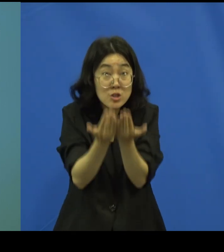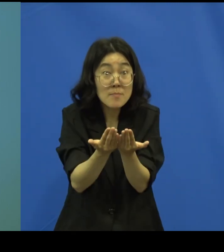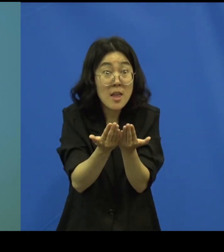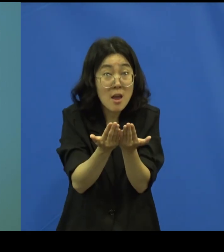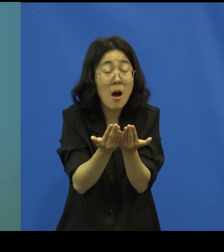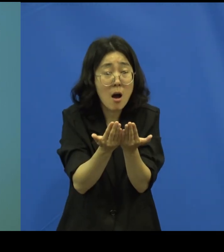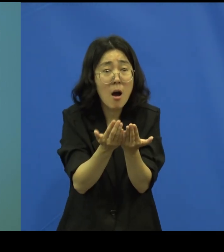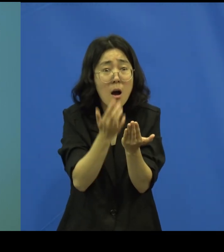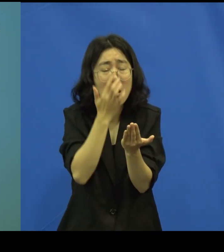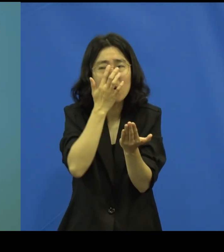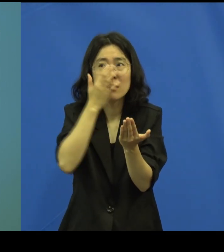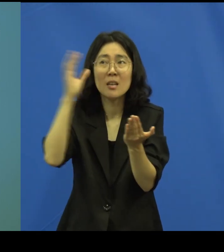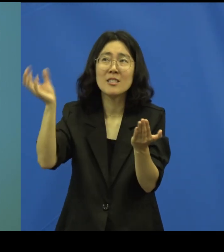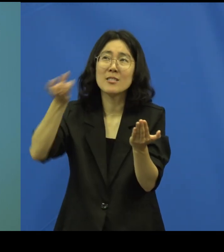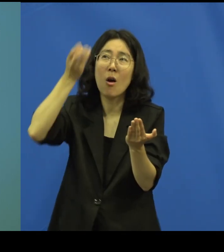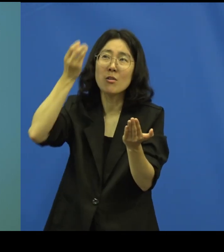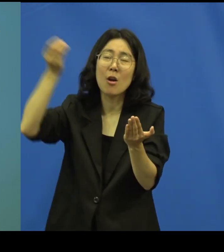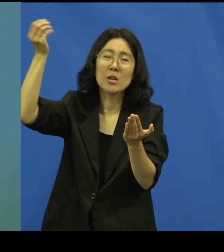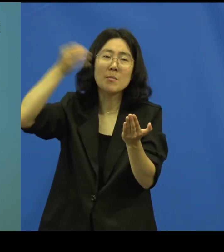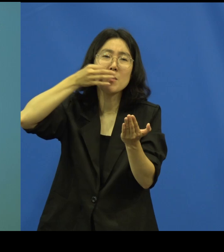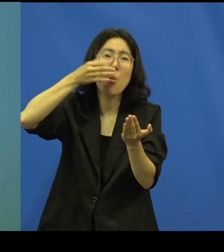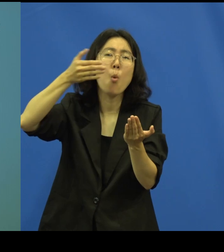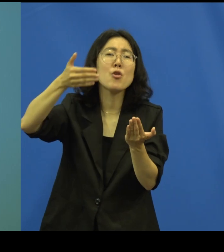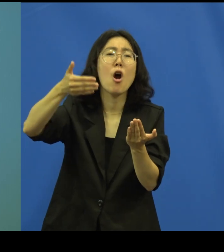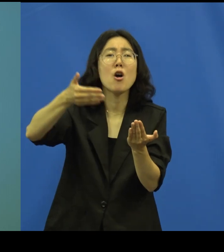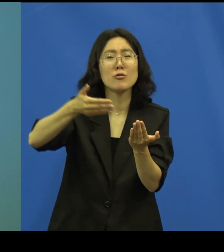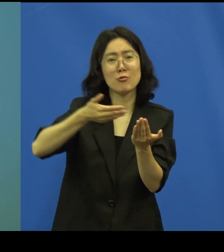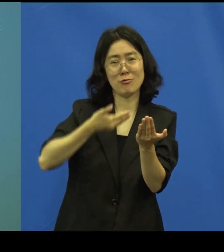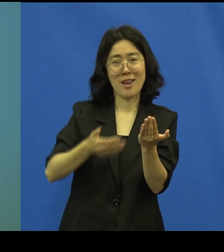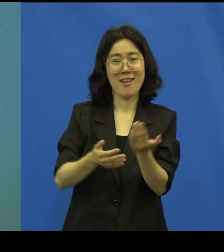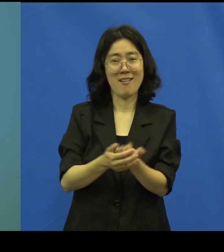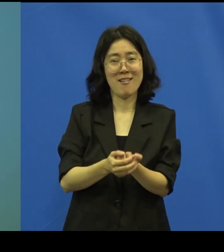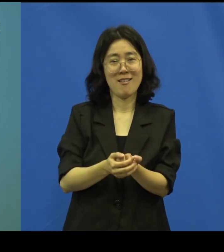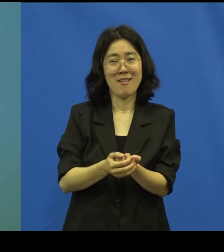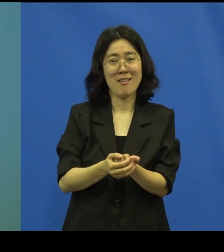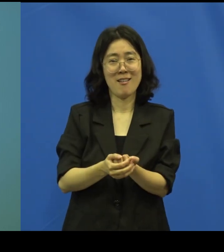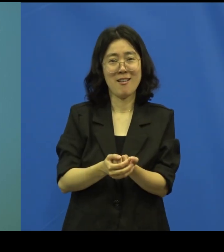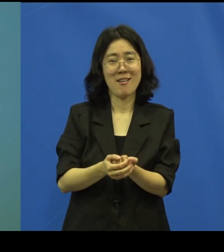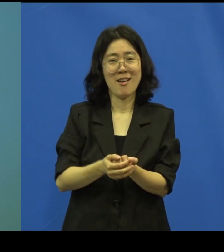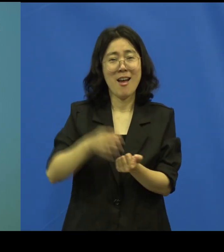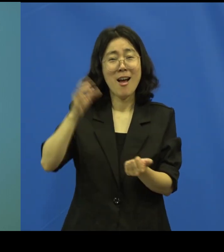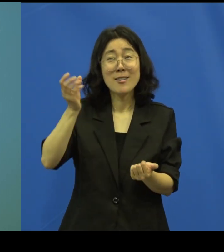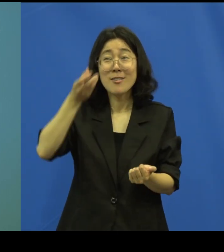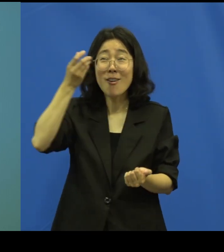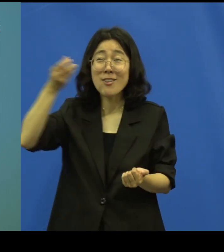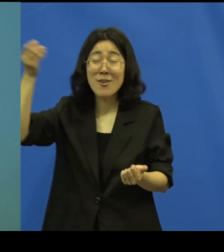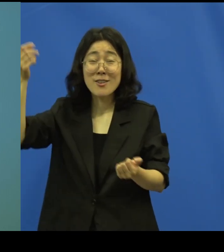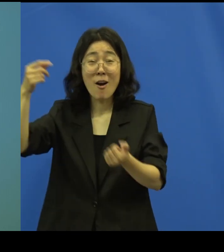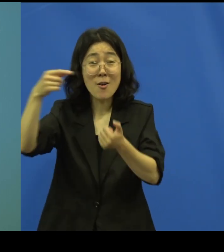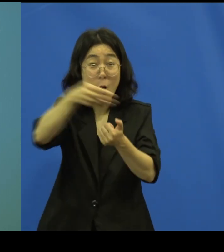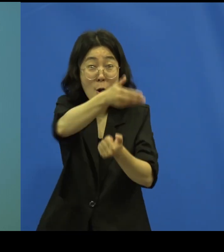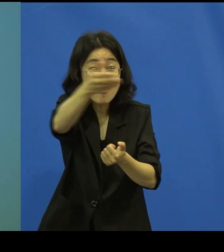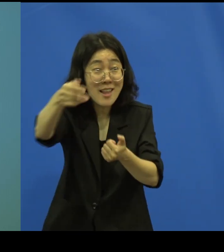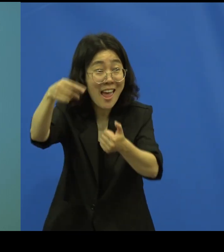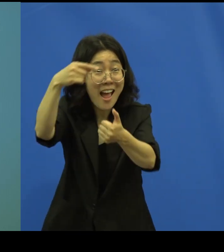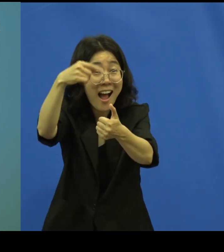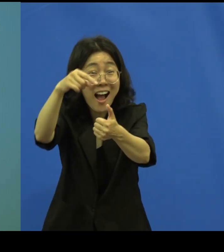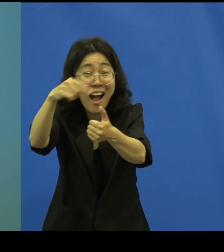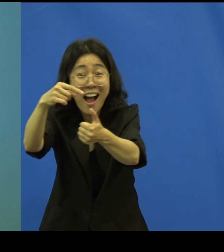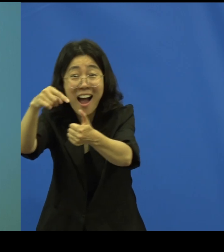성경을 보면요 가슴이 뛰어야 돼요. 성경이 얼마나 스윗한지 몰라요. 하나님의